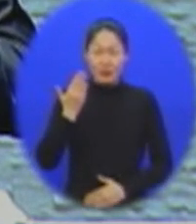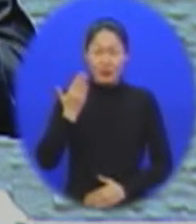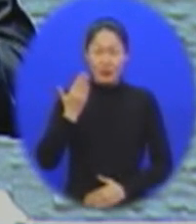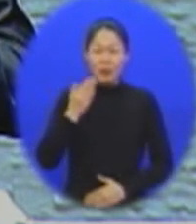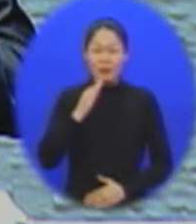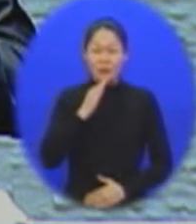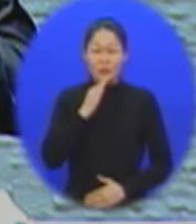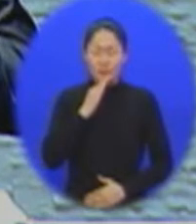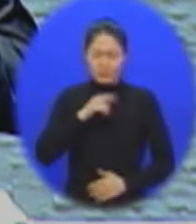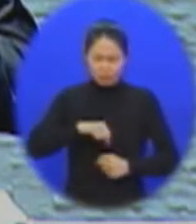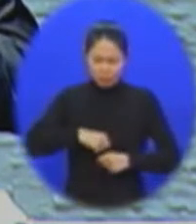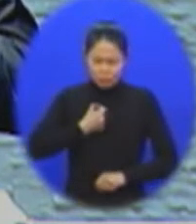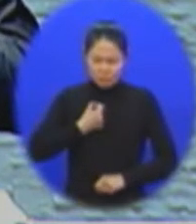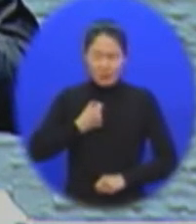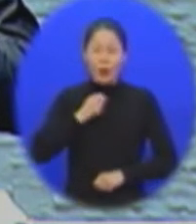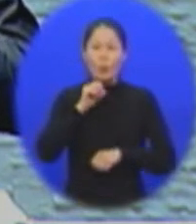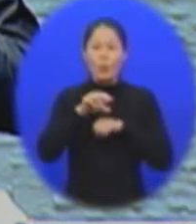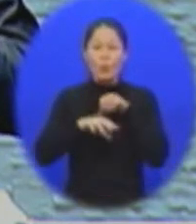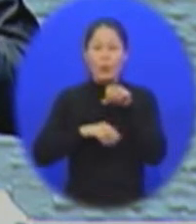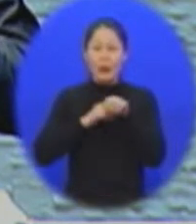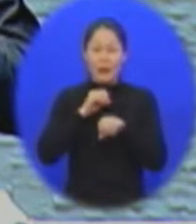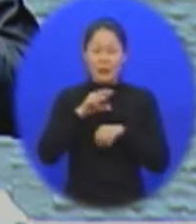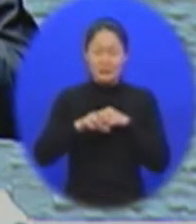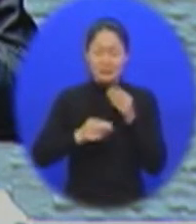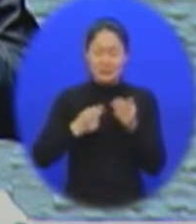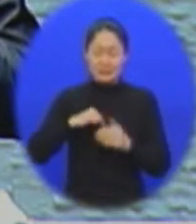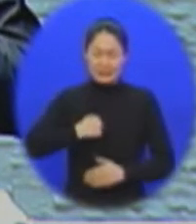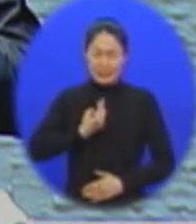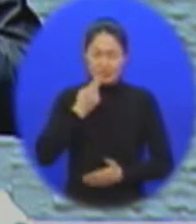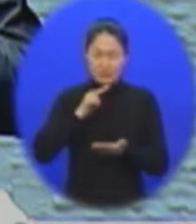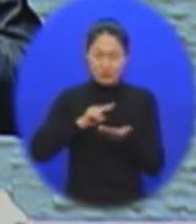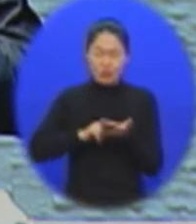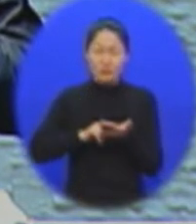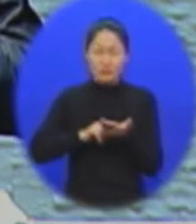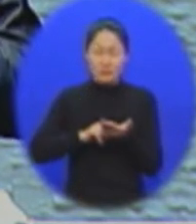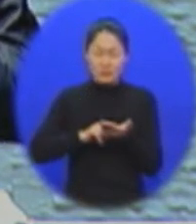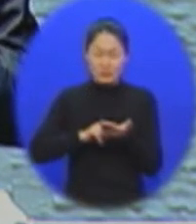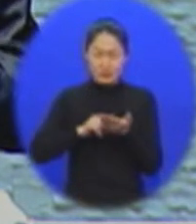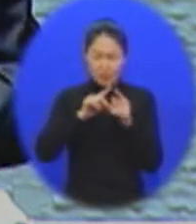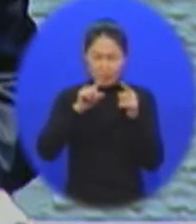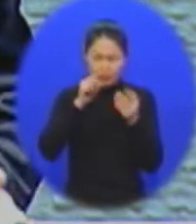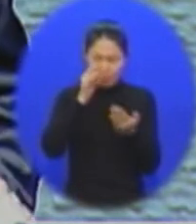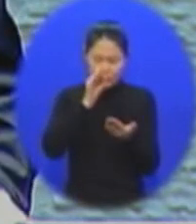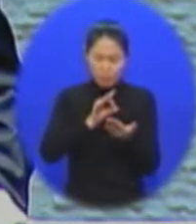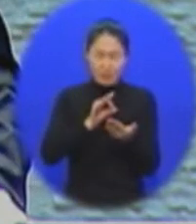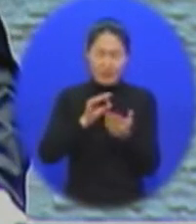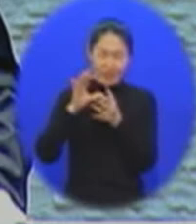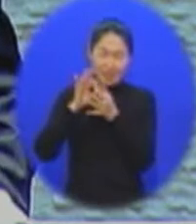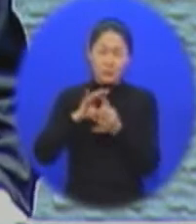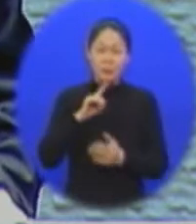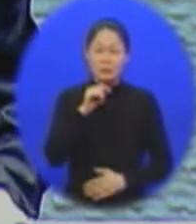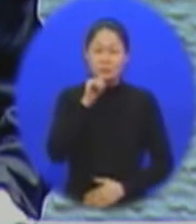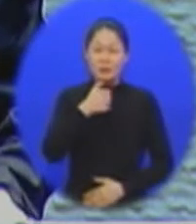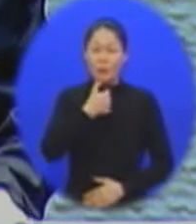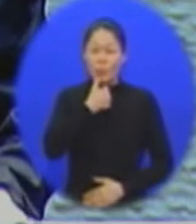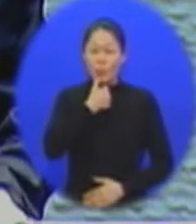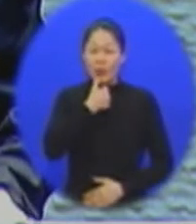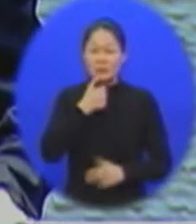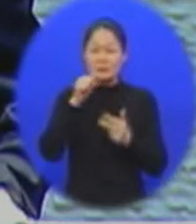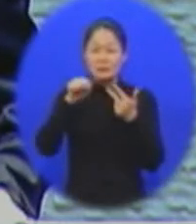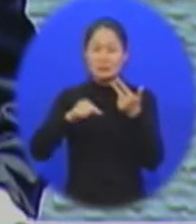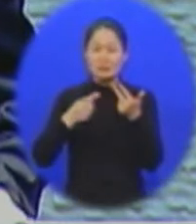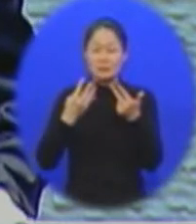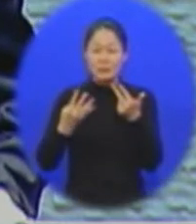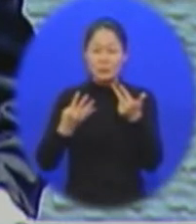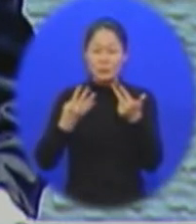고백을 그 에서 시내서 계속 하고 있습니다 로마서 7장 14절에 보면